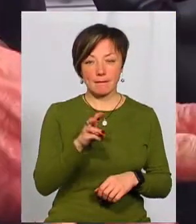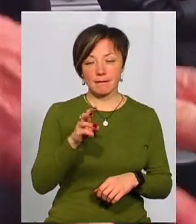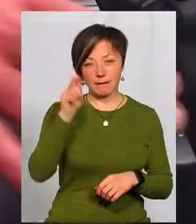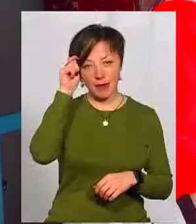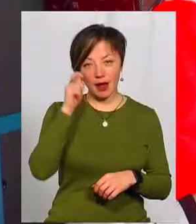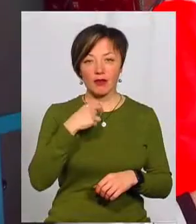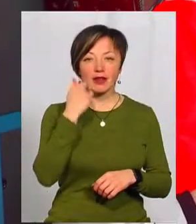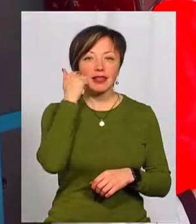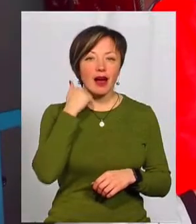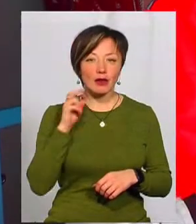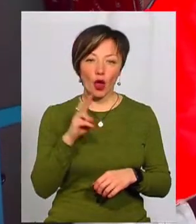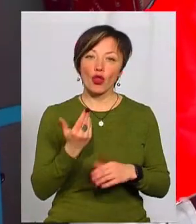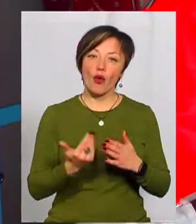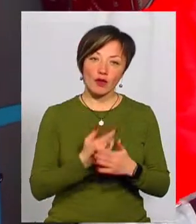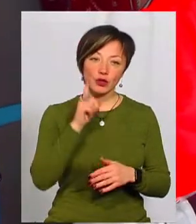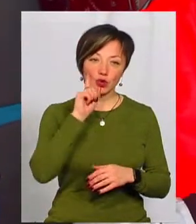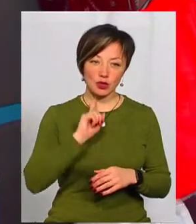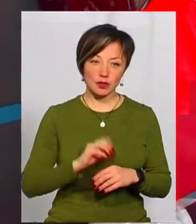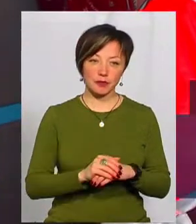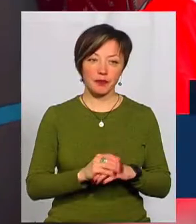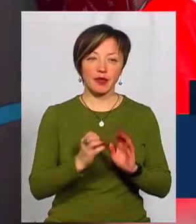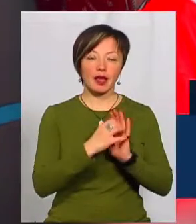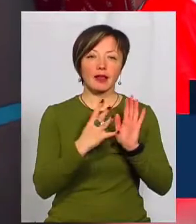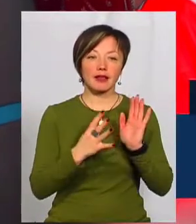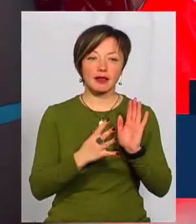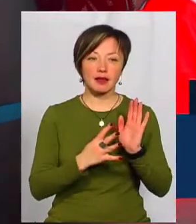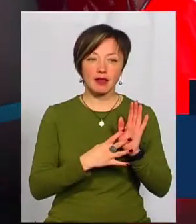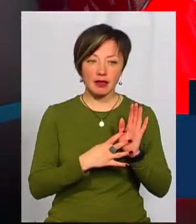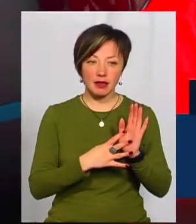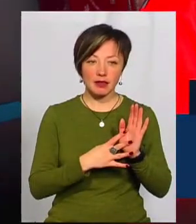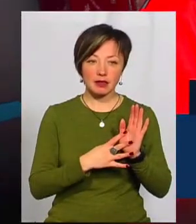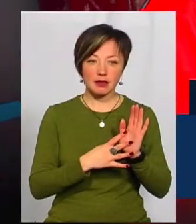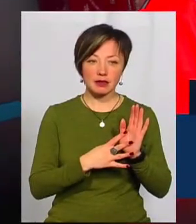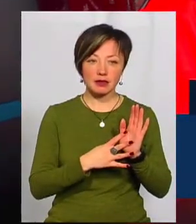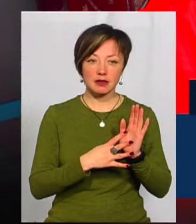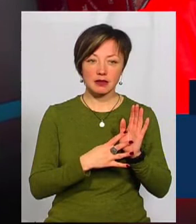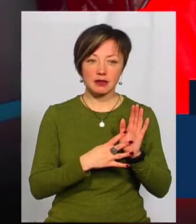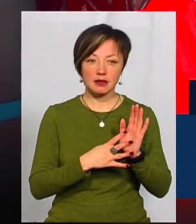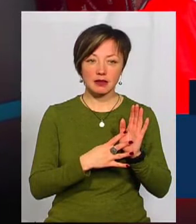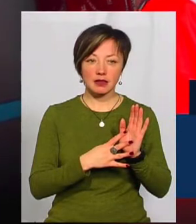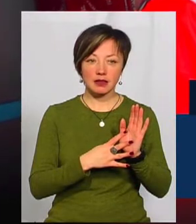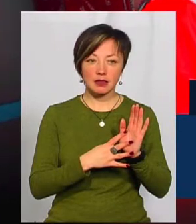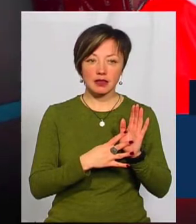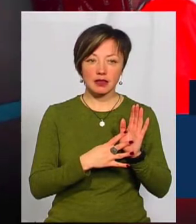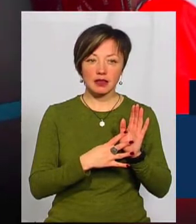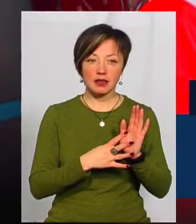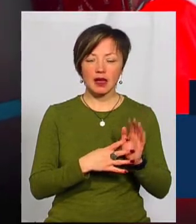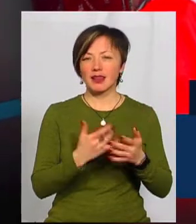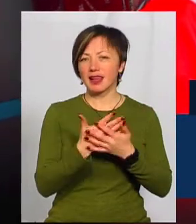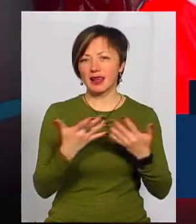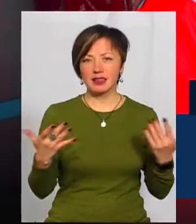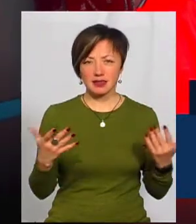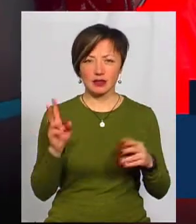старому тролейбусі. Новий, зручніший. Ну, 19 я працював, зараз прийшов сюди на носовий перевір, на ЗІВ працював, на